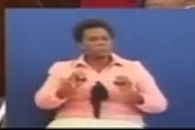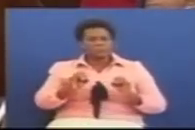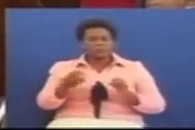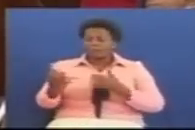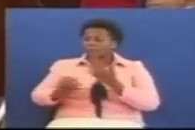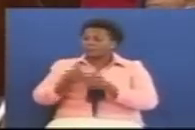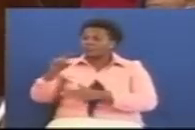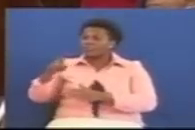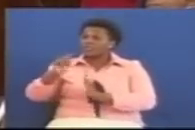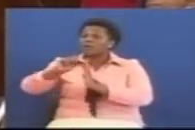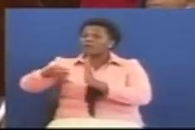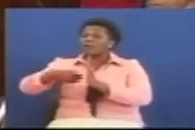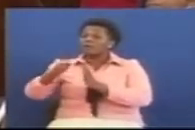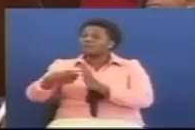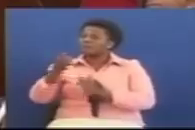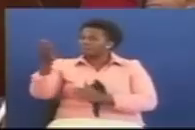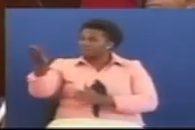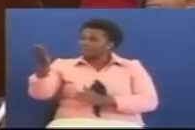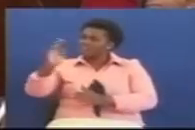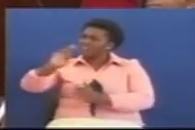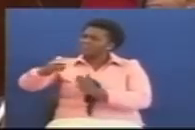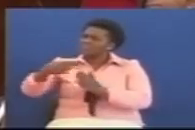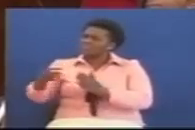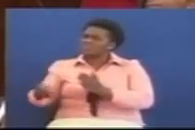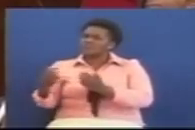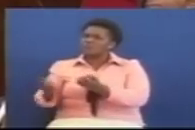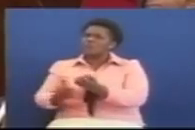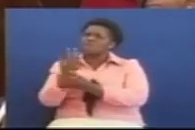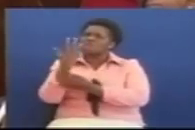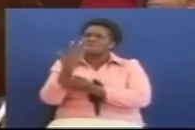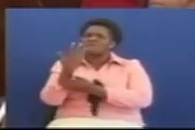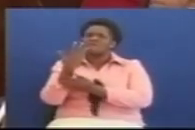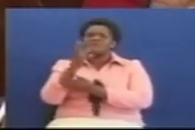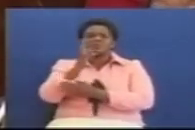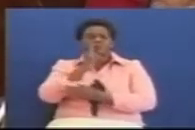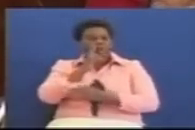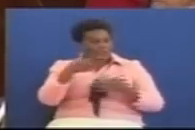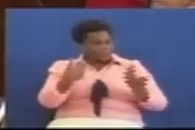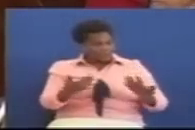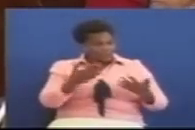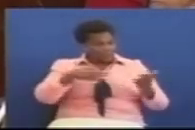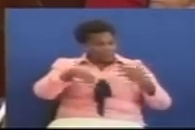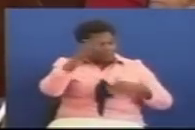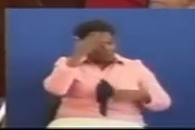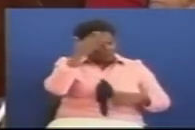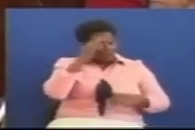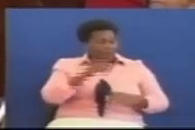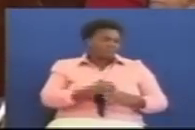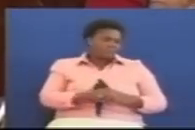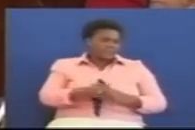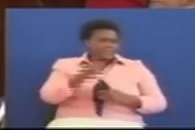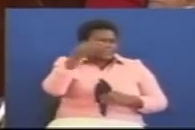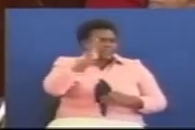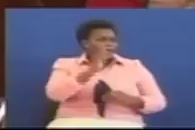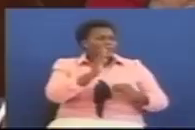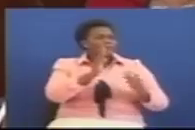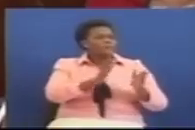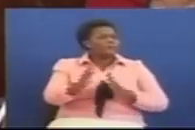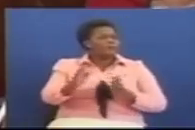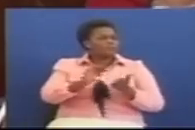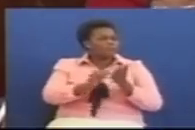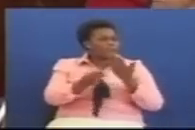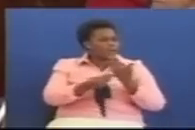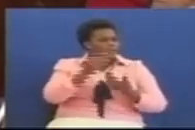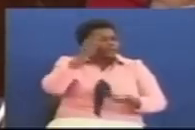Sonamku kuanzisha au kufufua kile kiwanda. Je, serikali ina mkakati gani wa kuhakikisha hizi fedha zinalipwa ili sisi